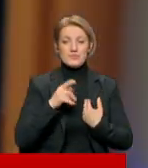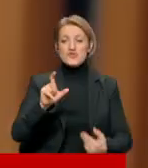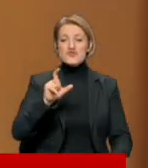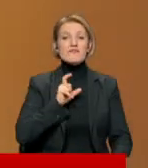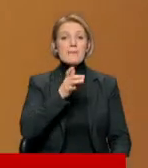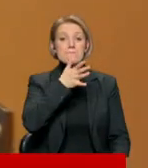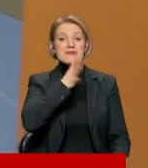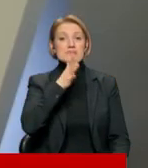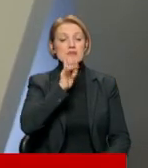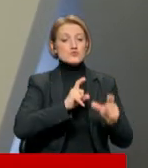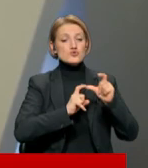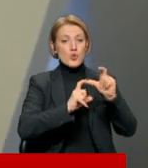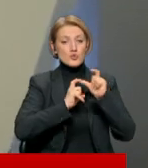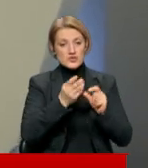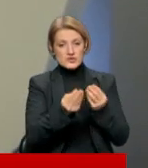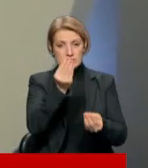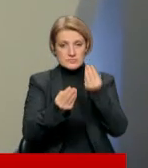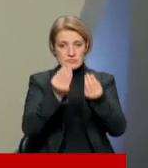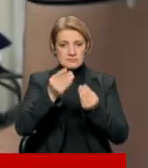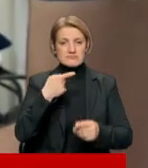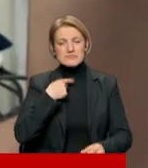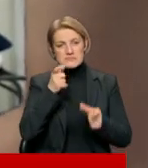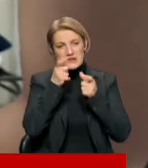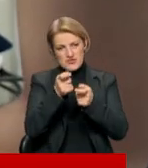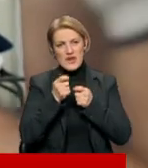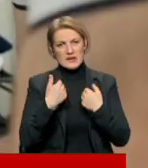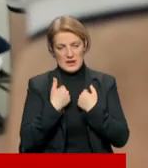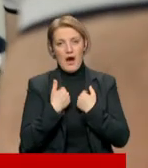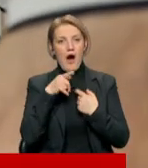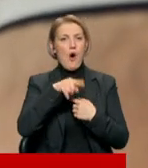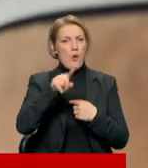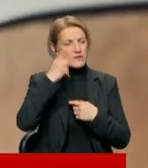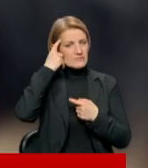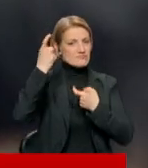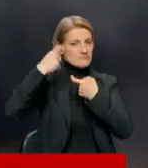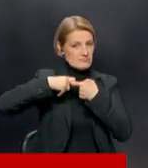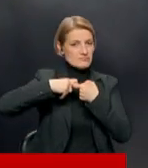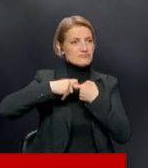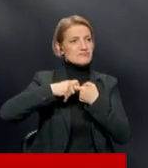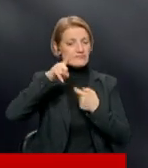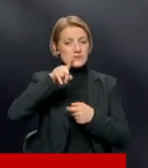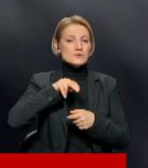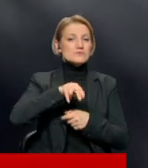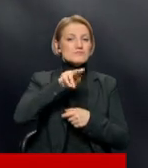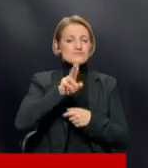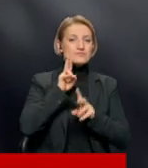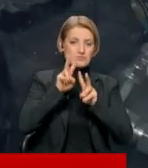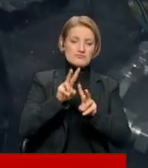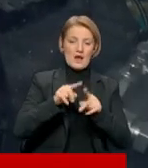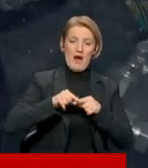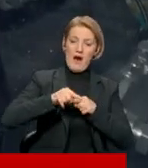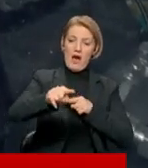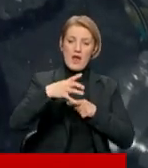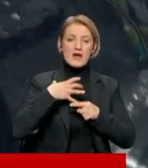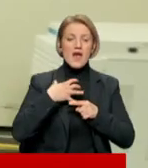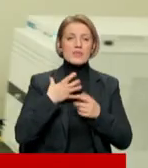Cevabını bilmediğimiz sorular karşıma çıkarsa ve bu benim ilgimi çekerse onlara kafayı takıyorum ve bir ilerleme gösterinceye kadar